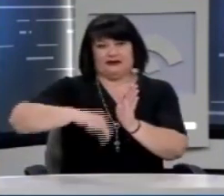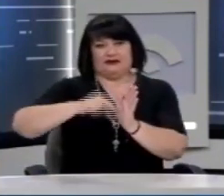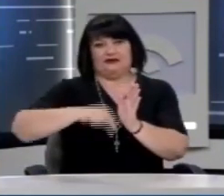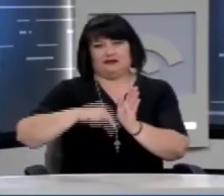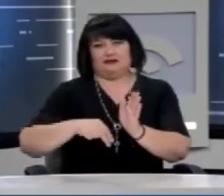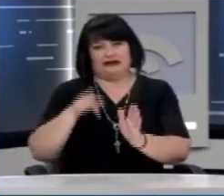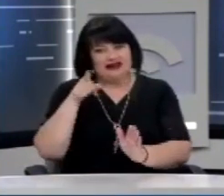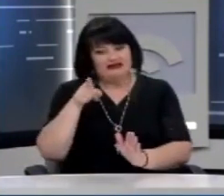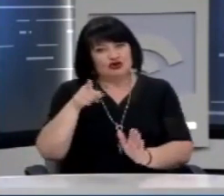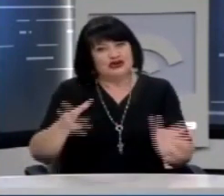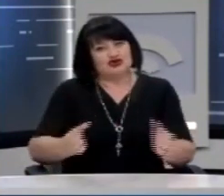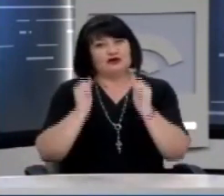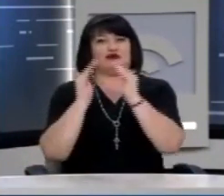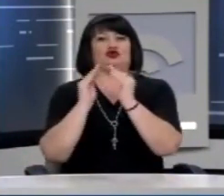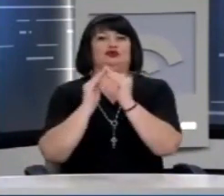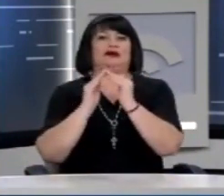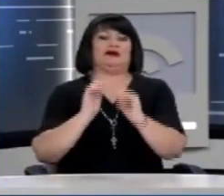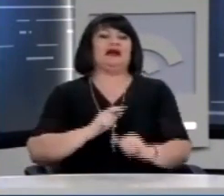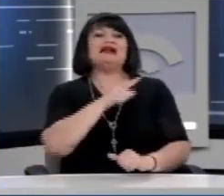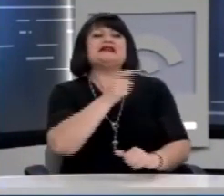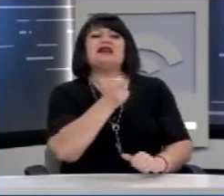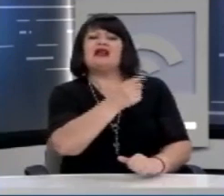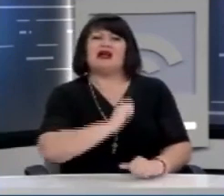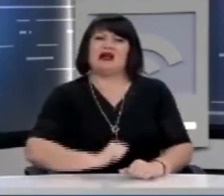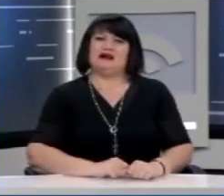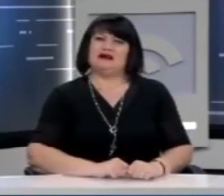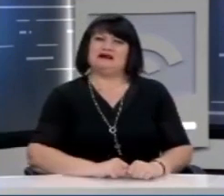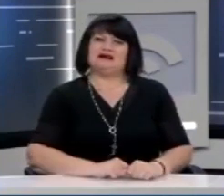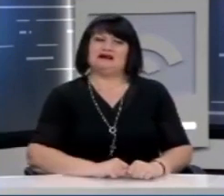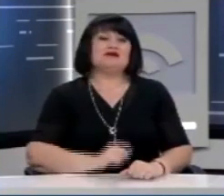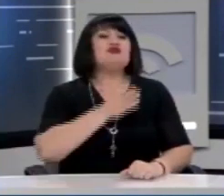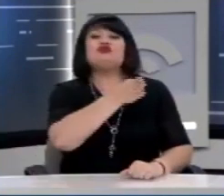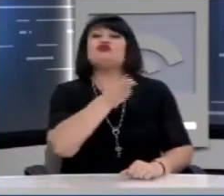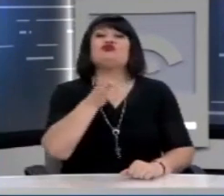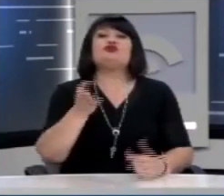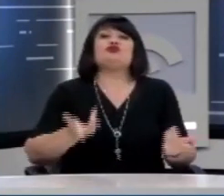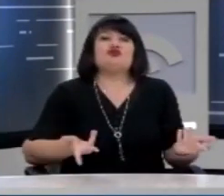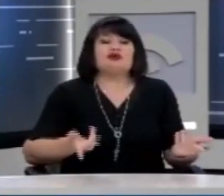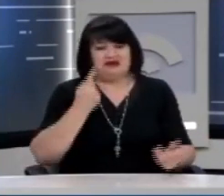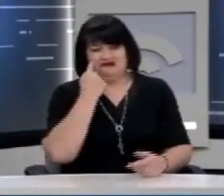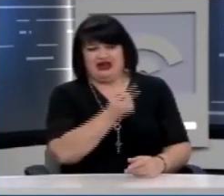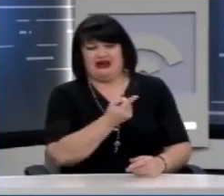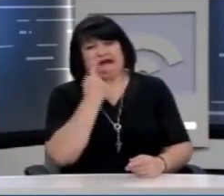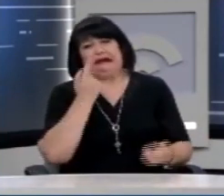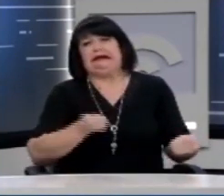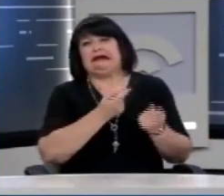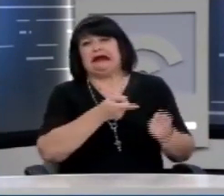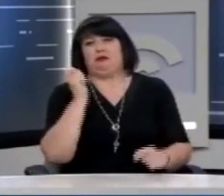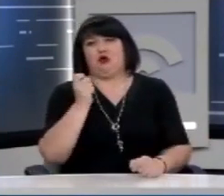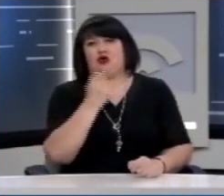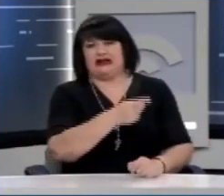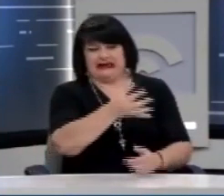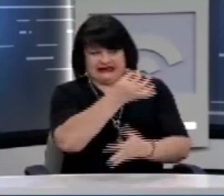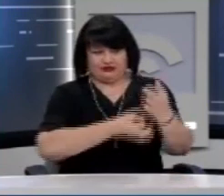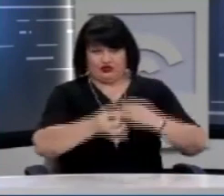σχετικό ψήφισμα. Ποια θα είναι ακριβώς η στάση σας? Οι κατευθύνσεις σας είναι βέβαια γράμμα ανοιχτό. Οι πολιτικές